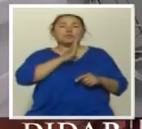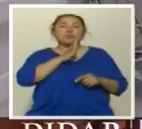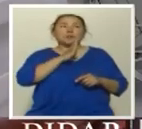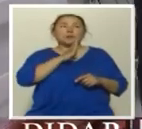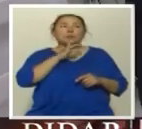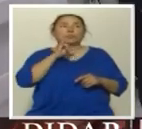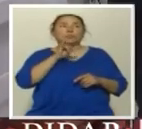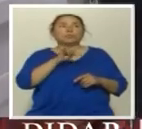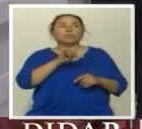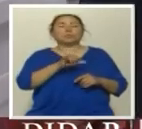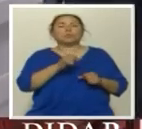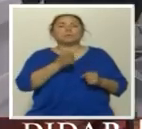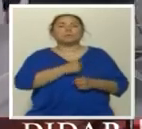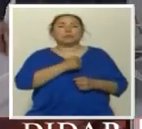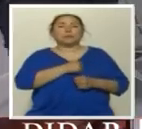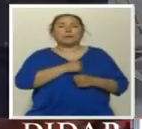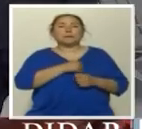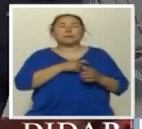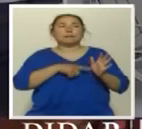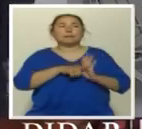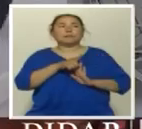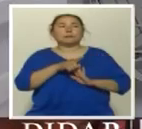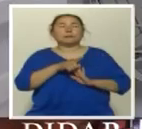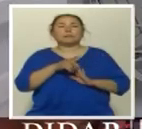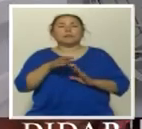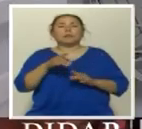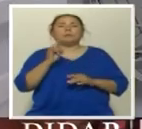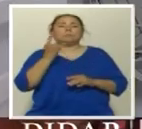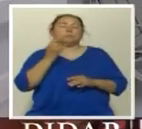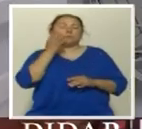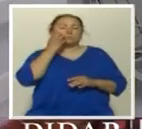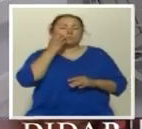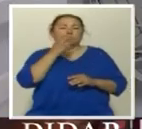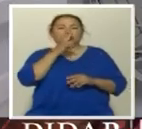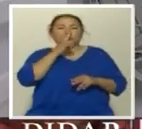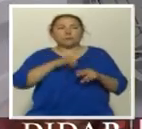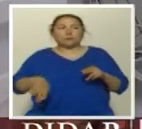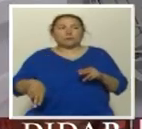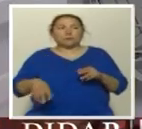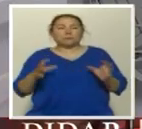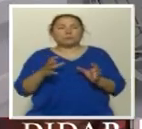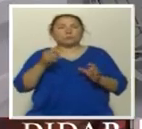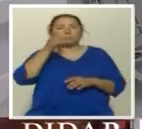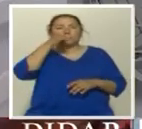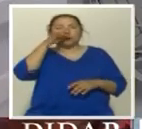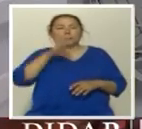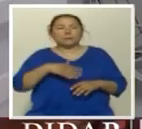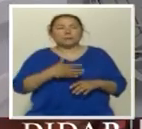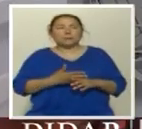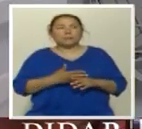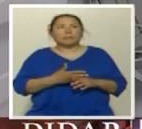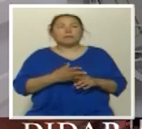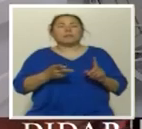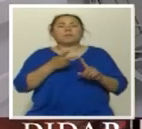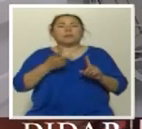нее, к сожалению, у нее началась ранняя отслойка плаценты, в связи с этим мы ребенка уберечь уже не смогли. И